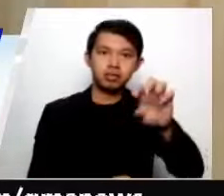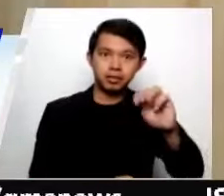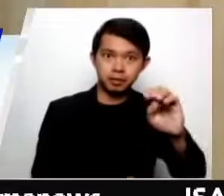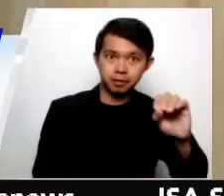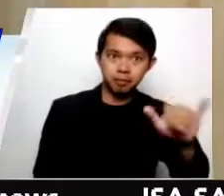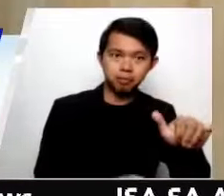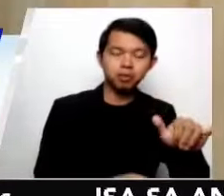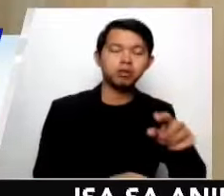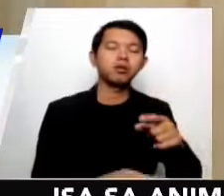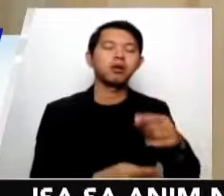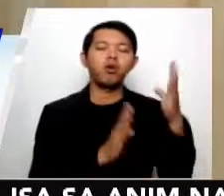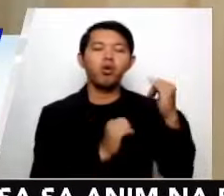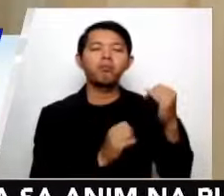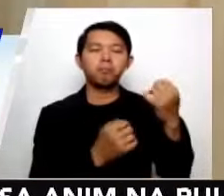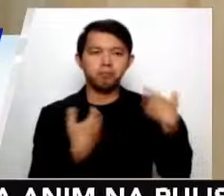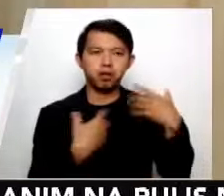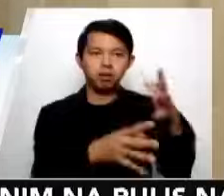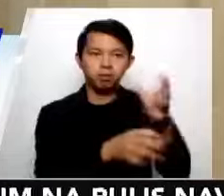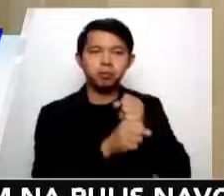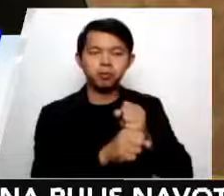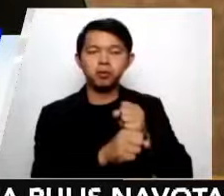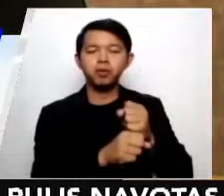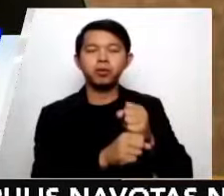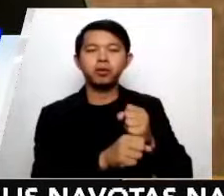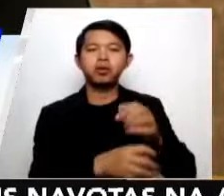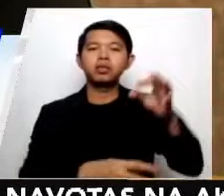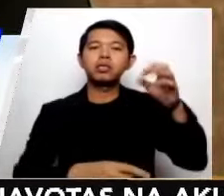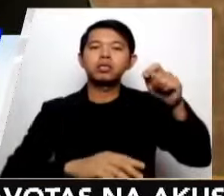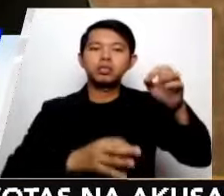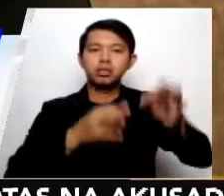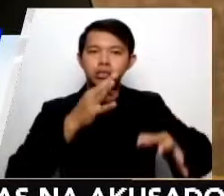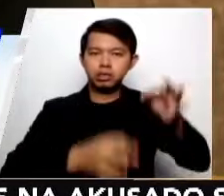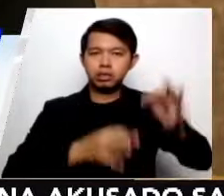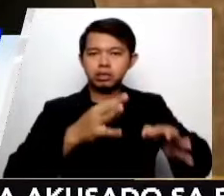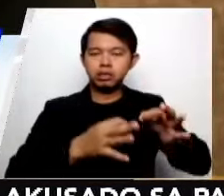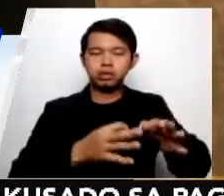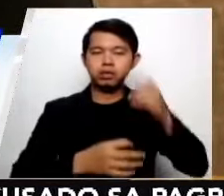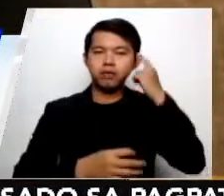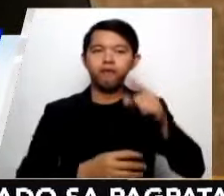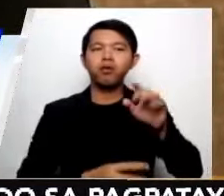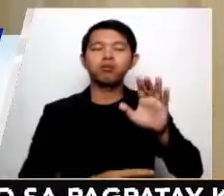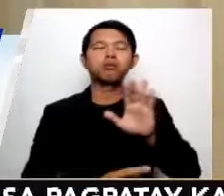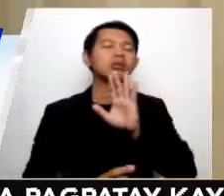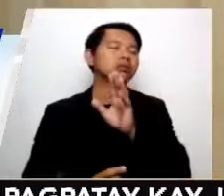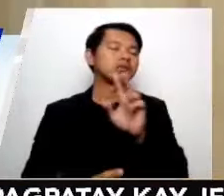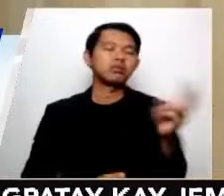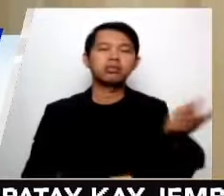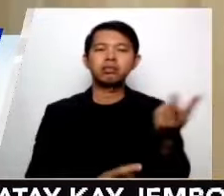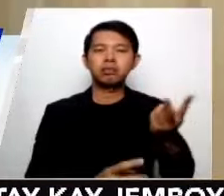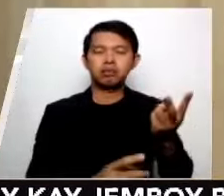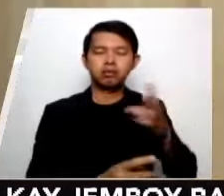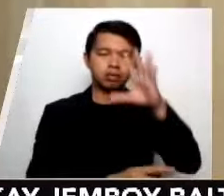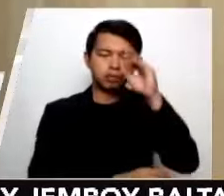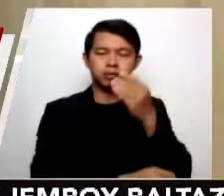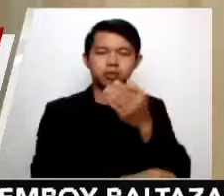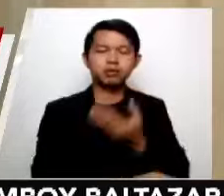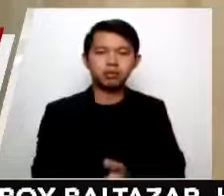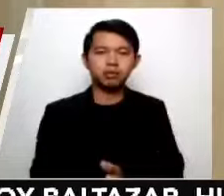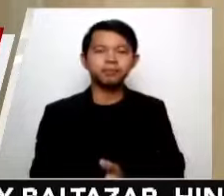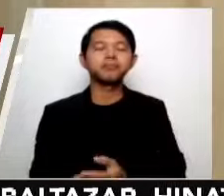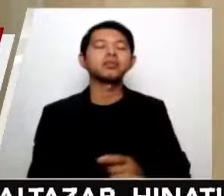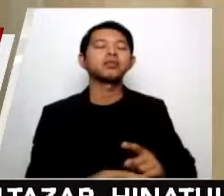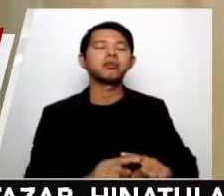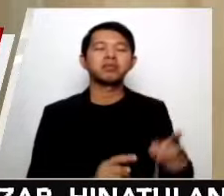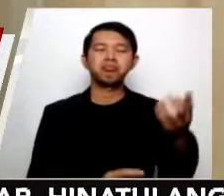Sa eksklusibong panayam ng GMA Integrated News, hindi maitago ng mag-asawa ang pagkadismaya. Sobrang sakit ng ginawa